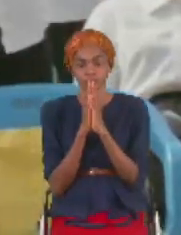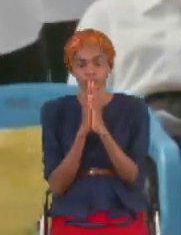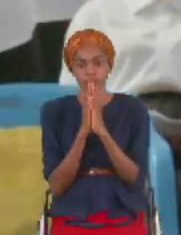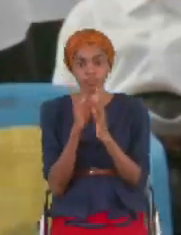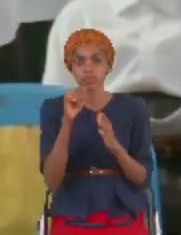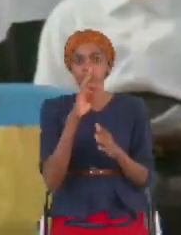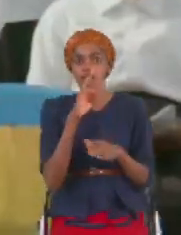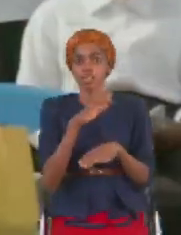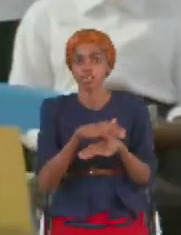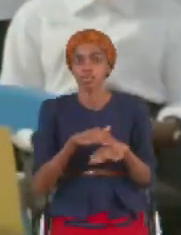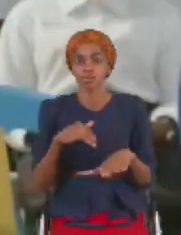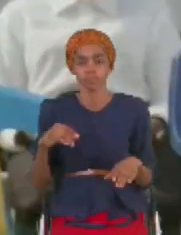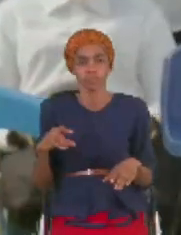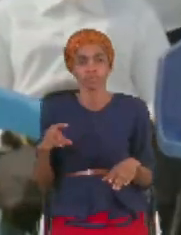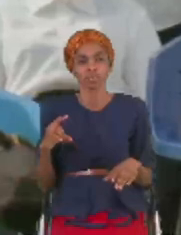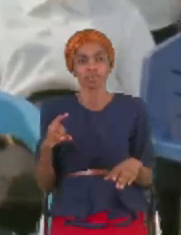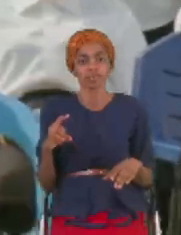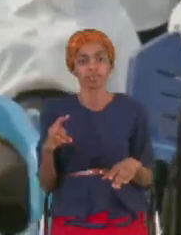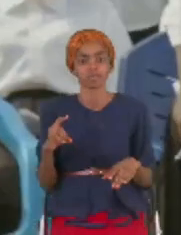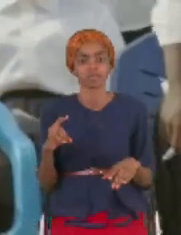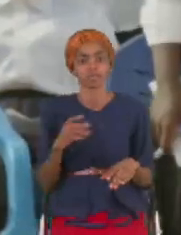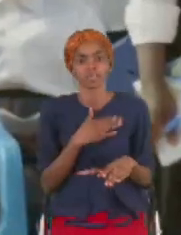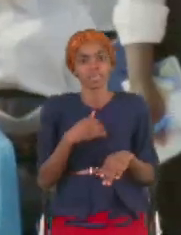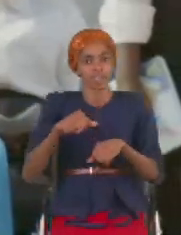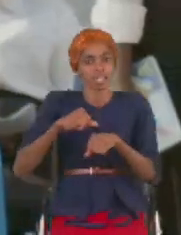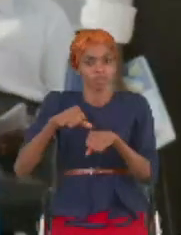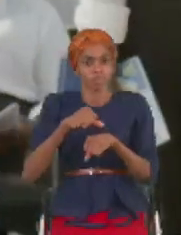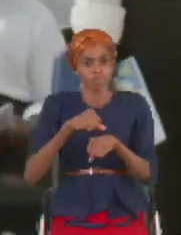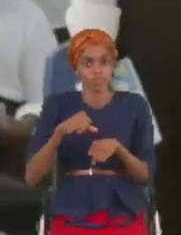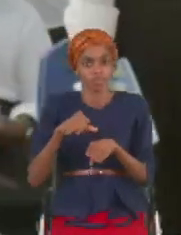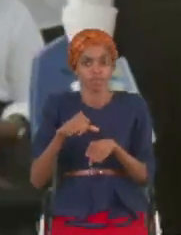appelé way